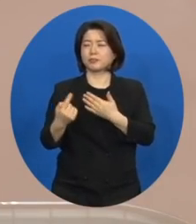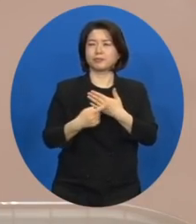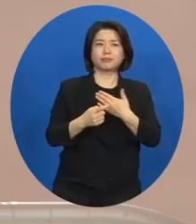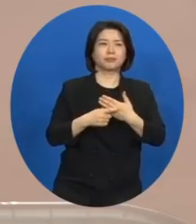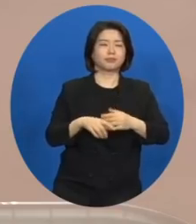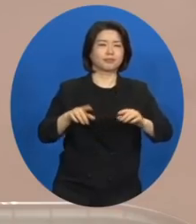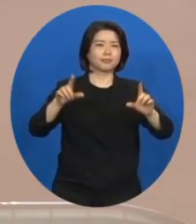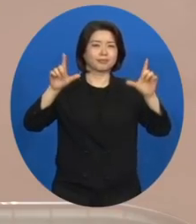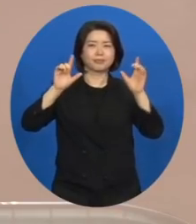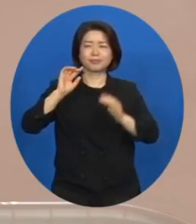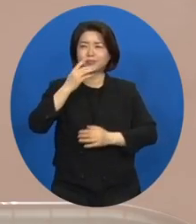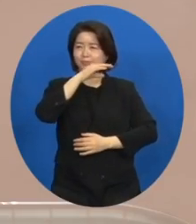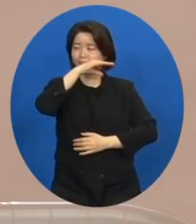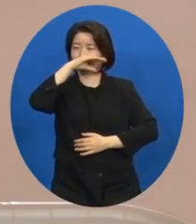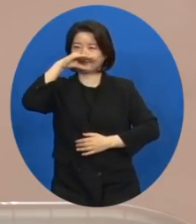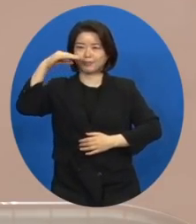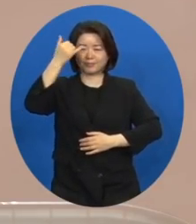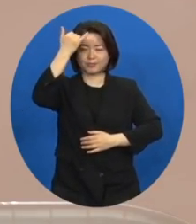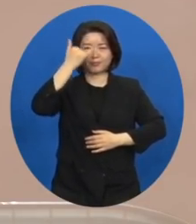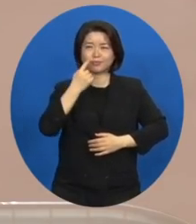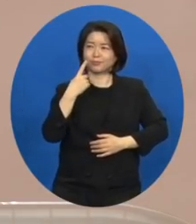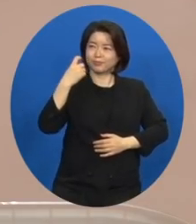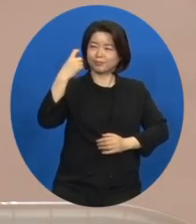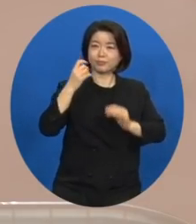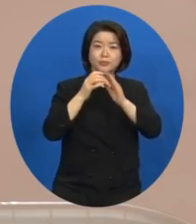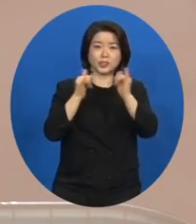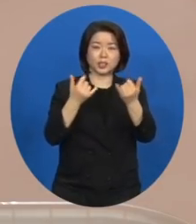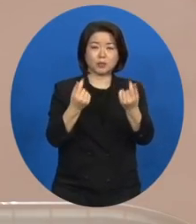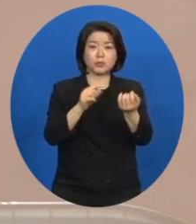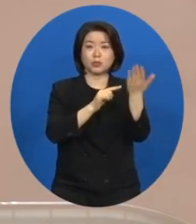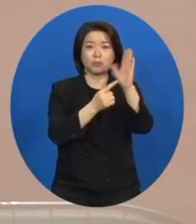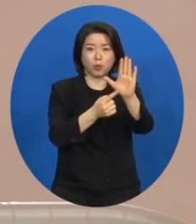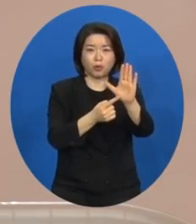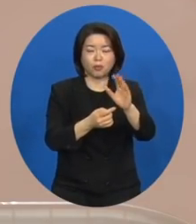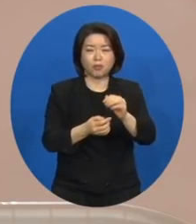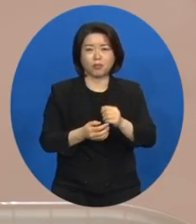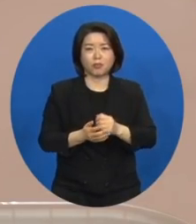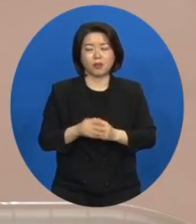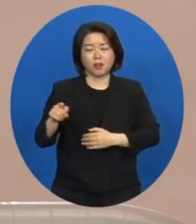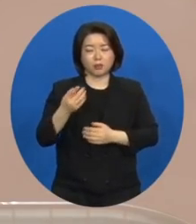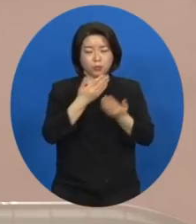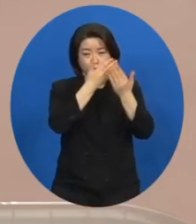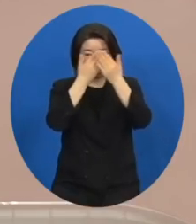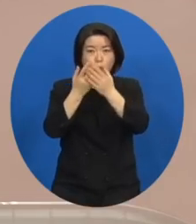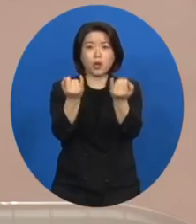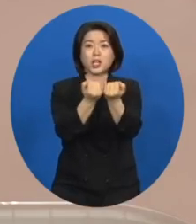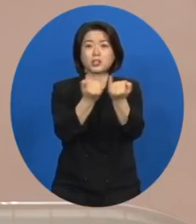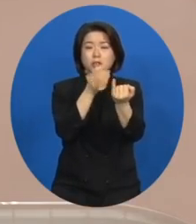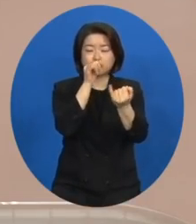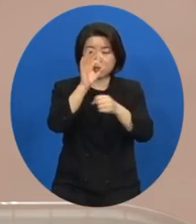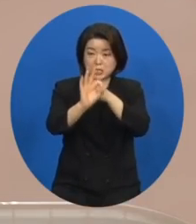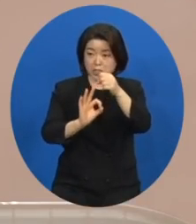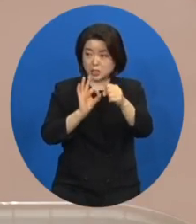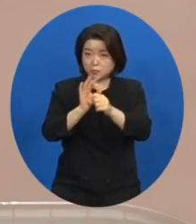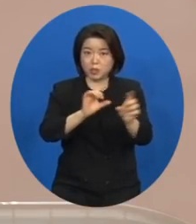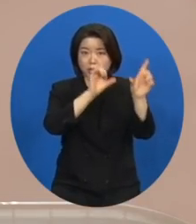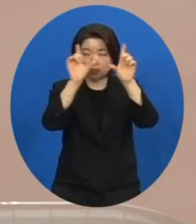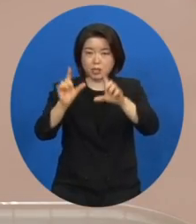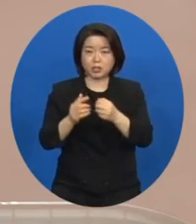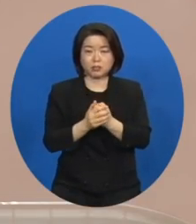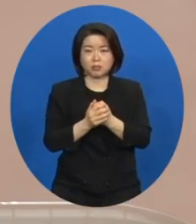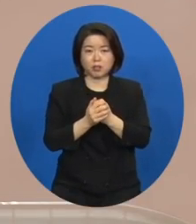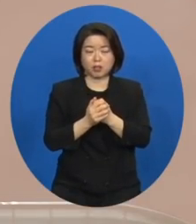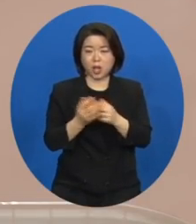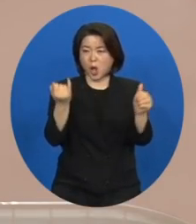보이려고 했던 사람입니다 동무 하던 여자가 있었습니다 10년을 살았어요 그러면 결혼할 수도 있는데 결혼을 안하고 여자를